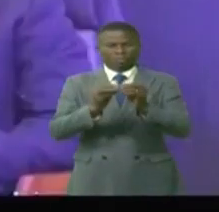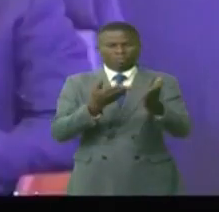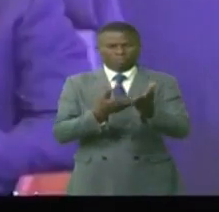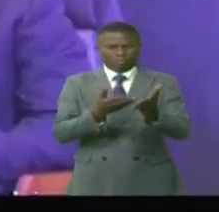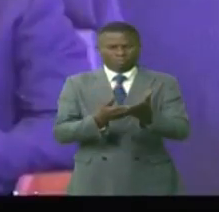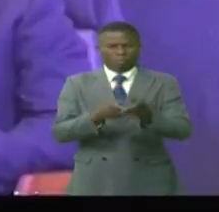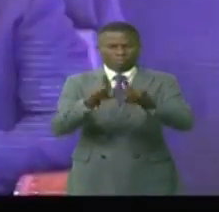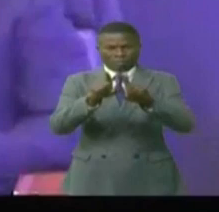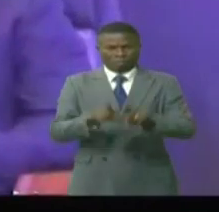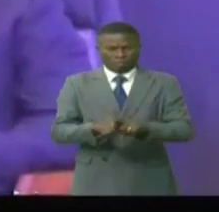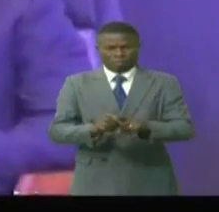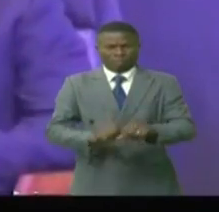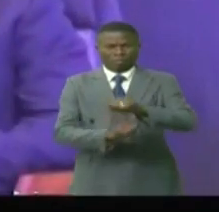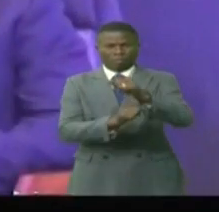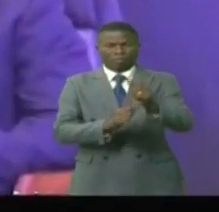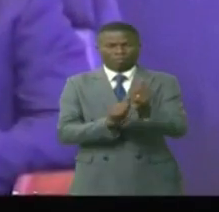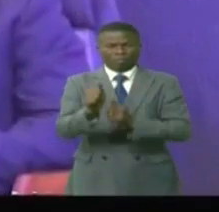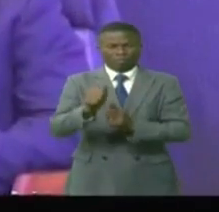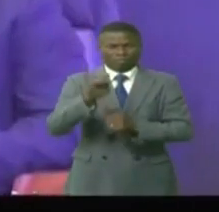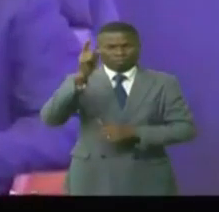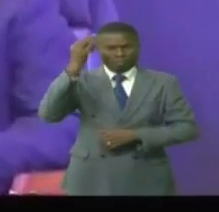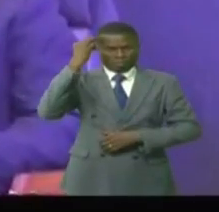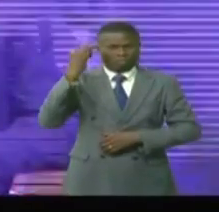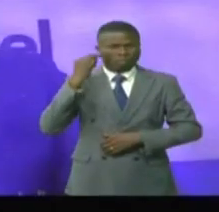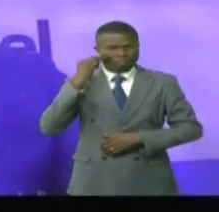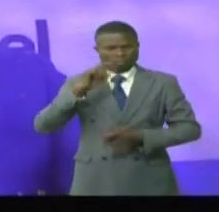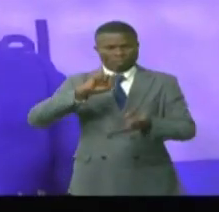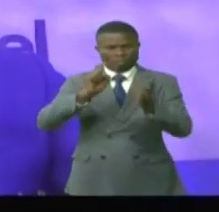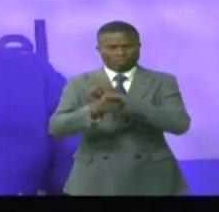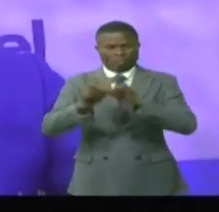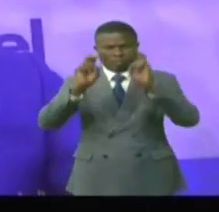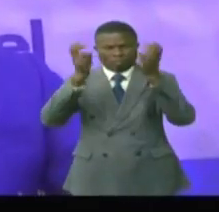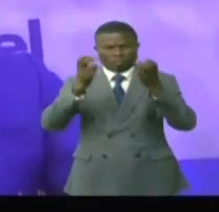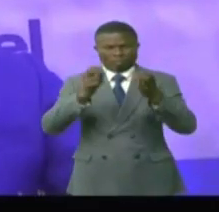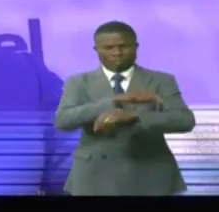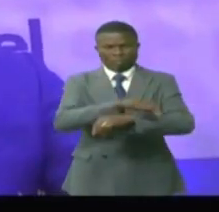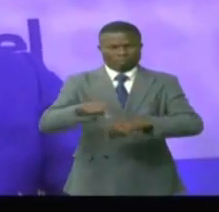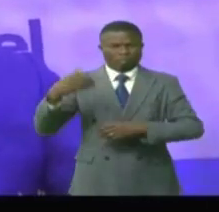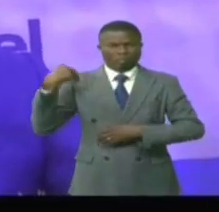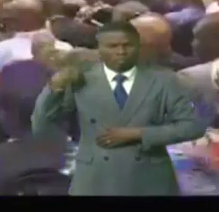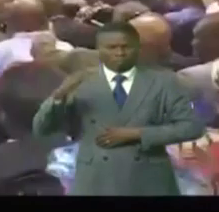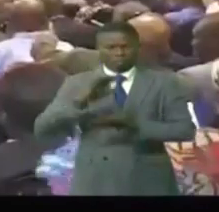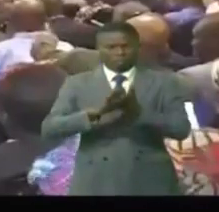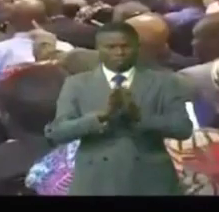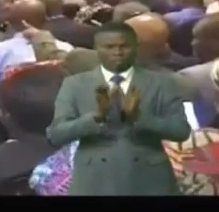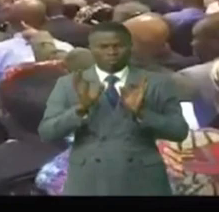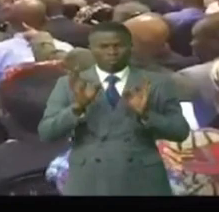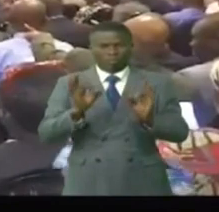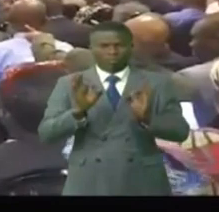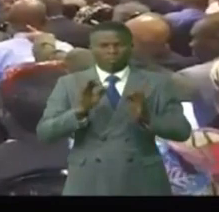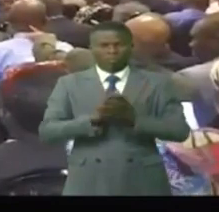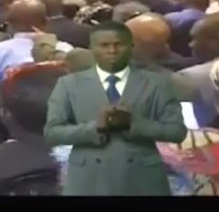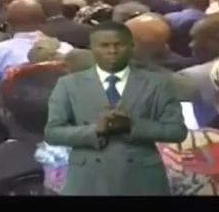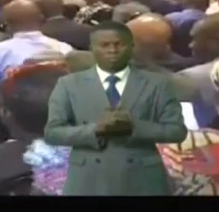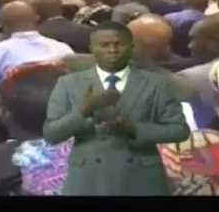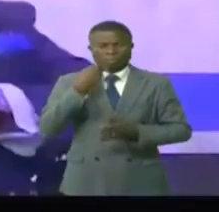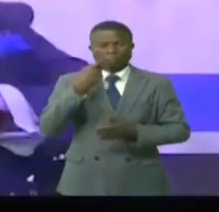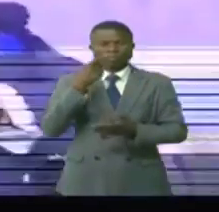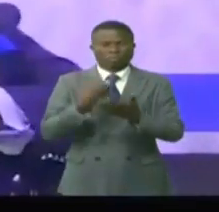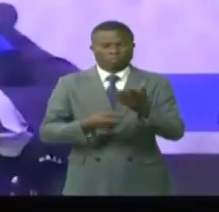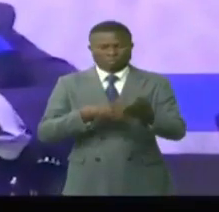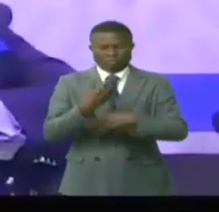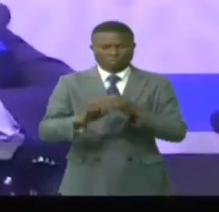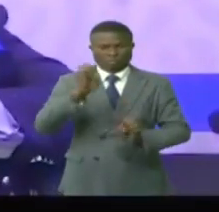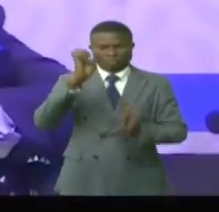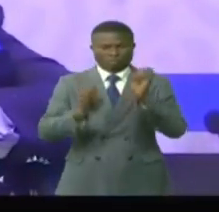Jean-Michel Samalou Kondé Kyenge, visent la modernisation de l'administration publique. Il sera donc question d'évaluer